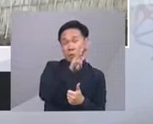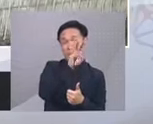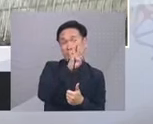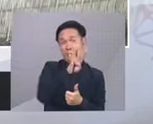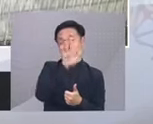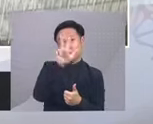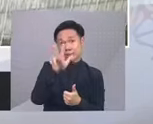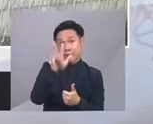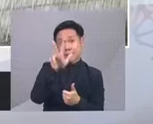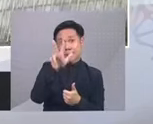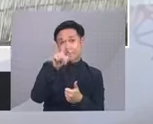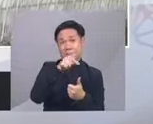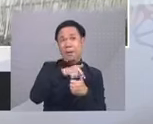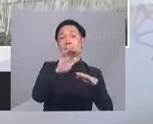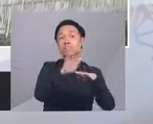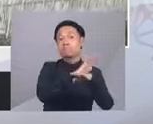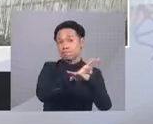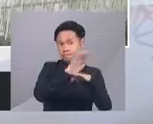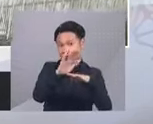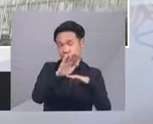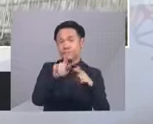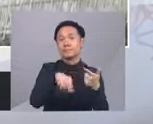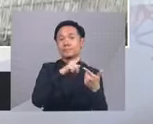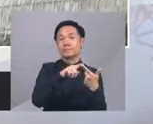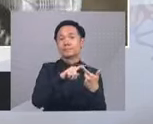2,643 pusat perniagaan,